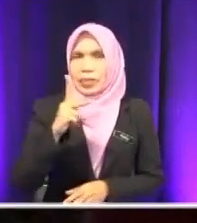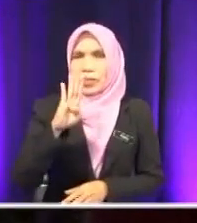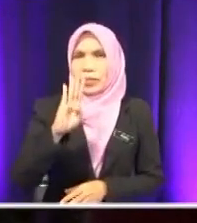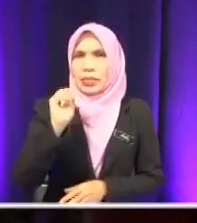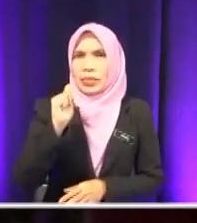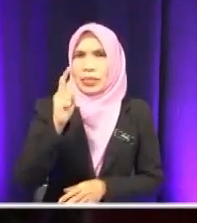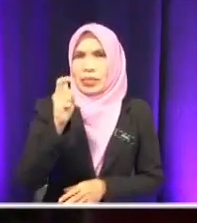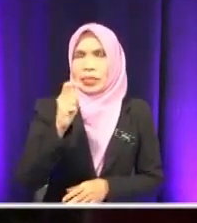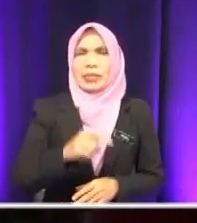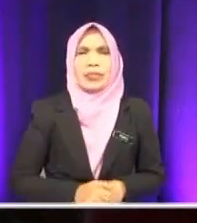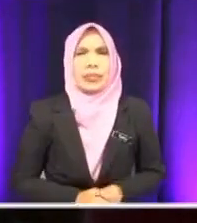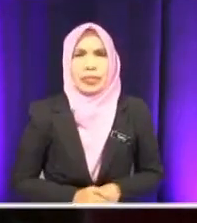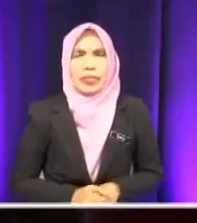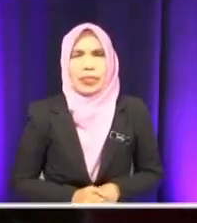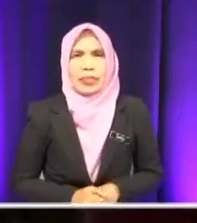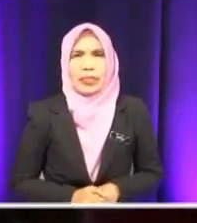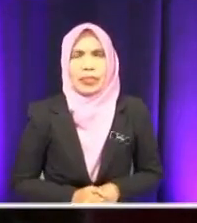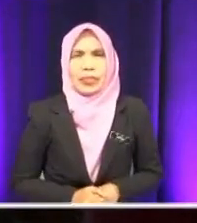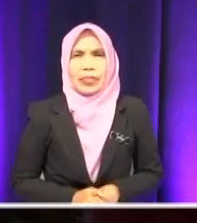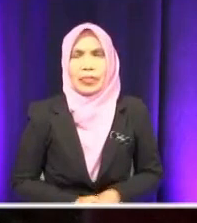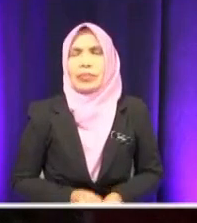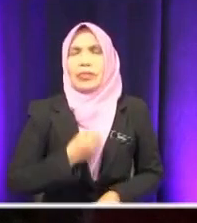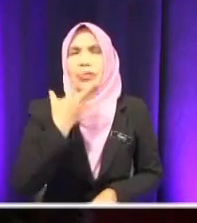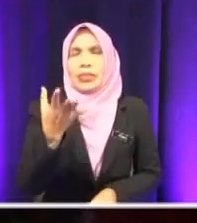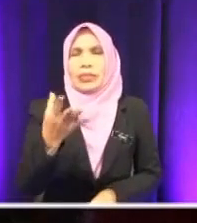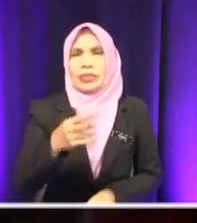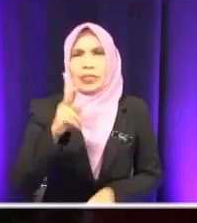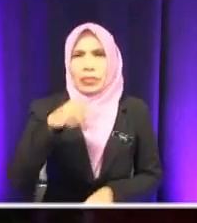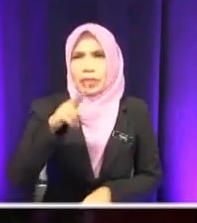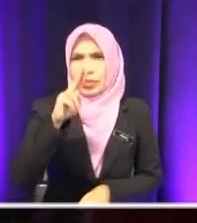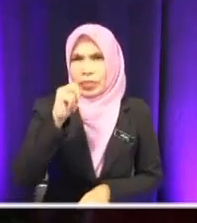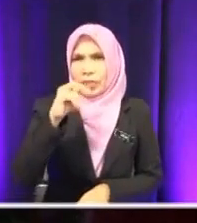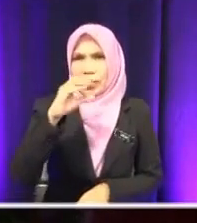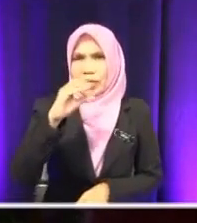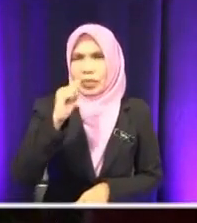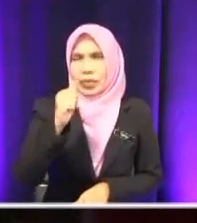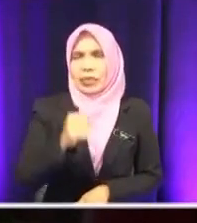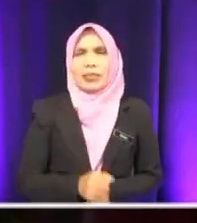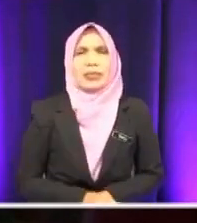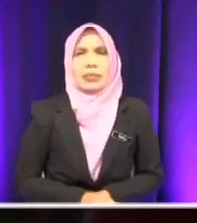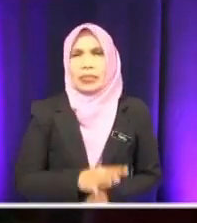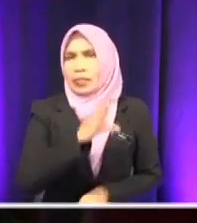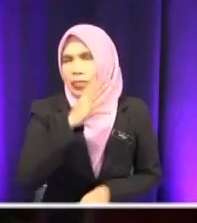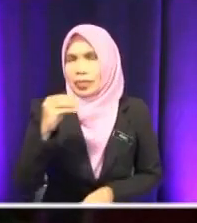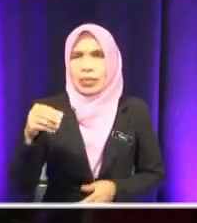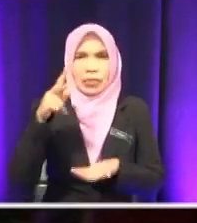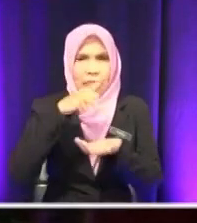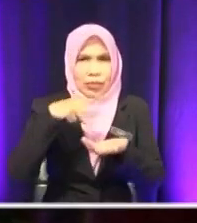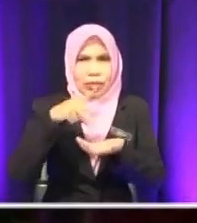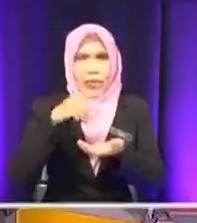kita mesti mengatakan Puncak dan akibat Dede punct dan diakibat dia ataupun kesan dia tak